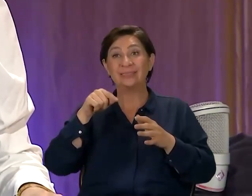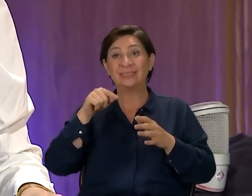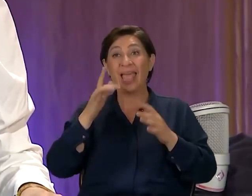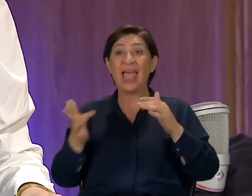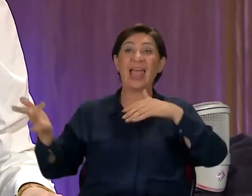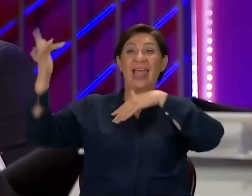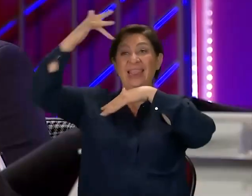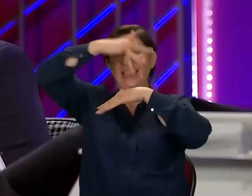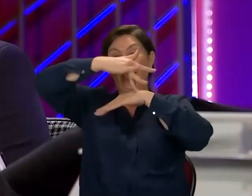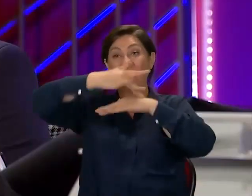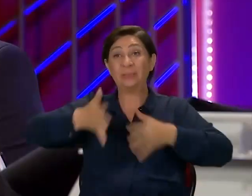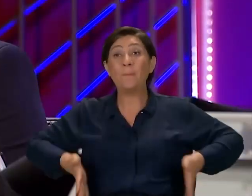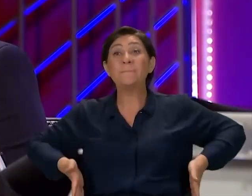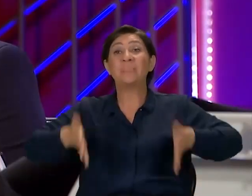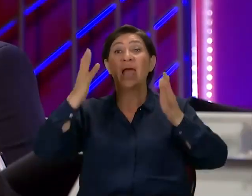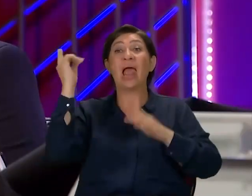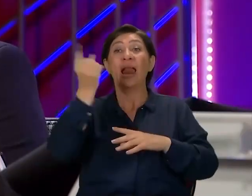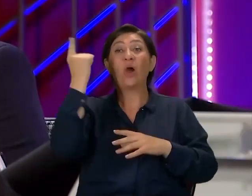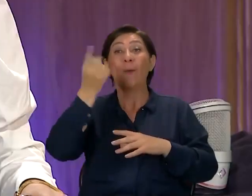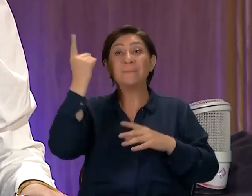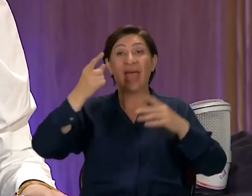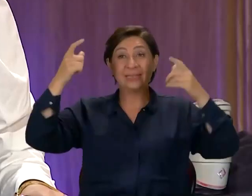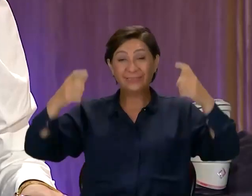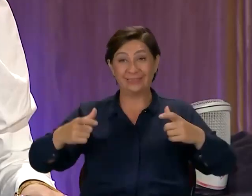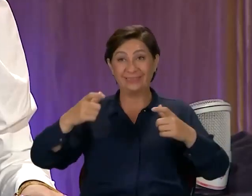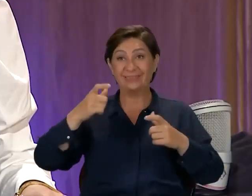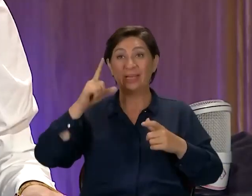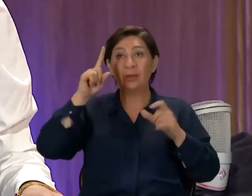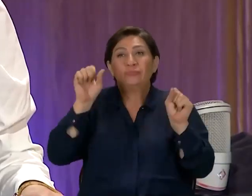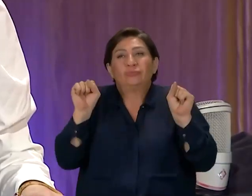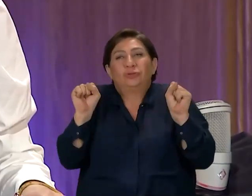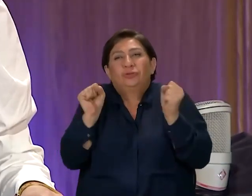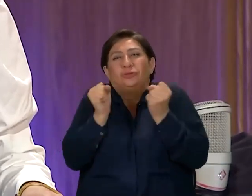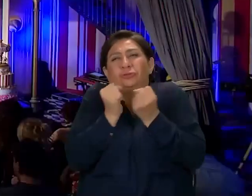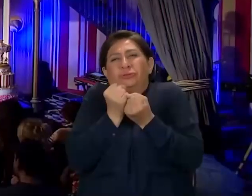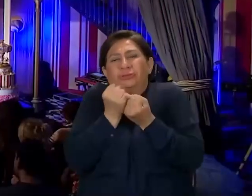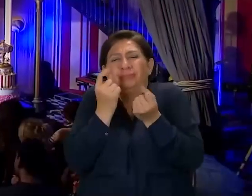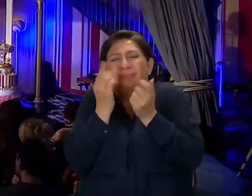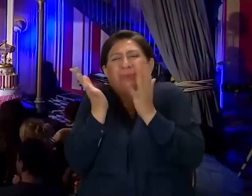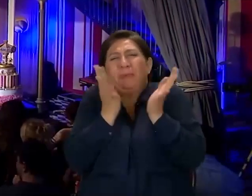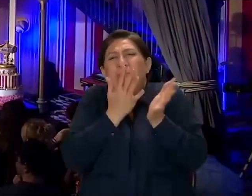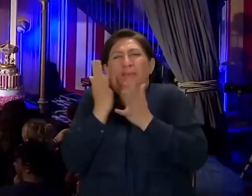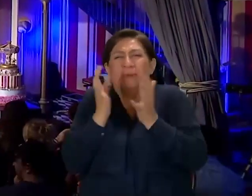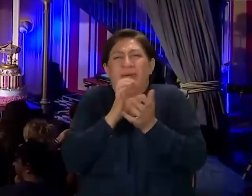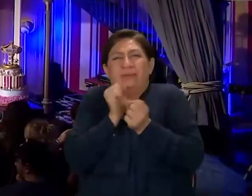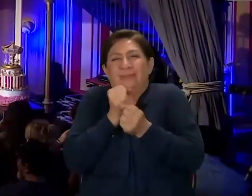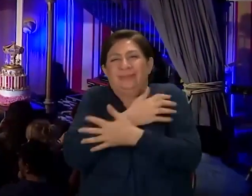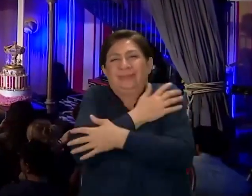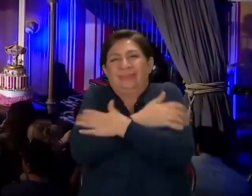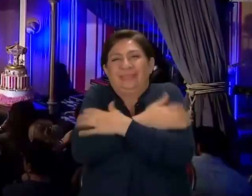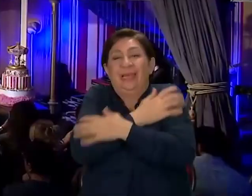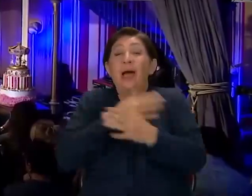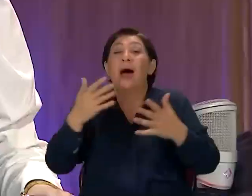En tepesi. Tepesinde helikopter pistinde çektik. Havada buz gibi havada. Bir parça esiyordu. Ondan sonra biraz fena